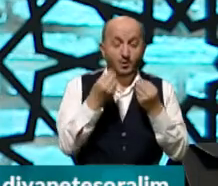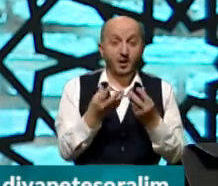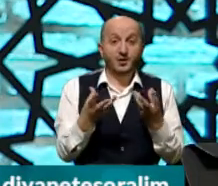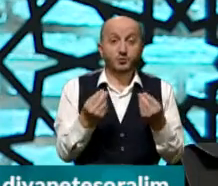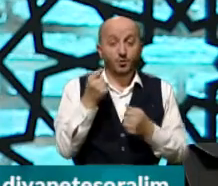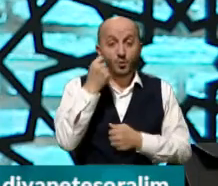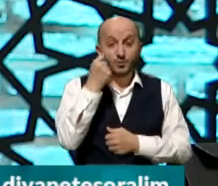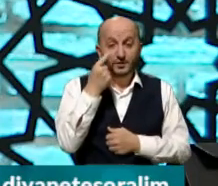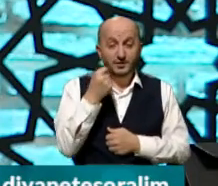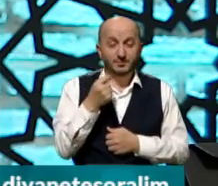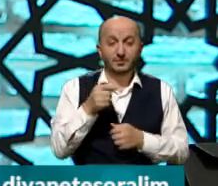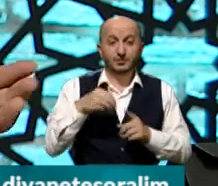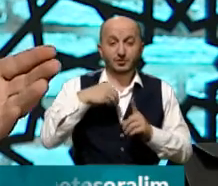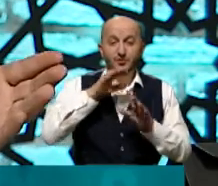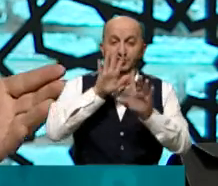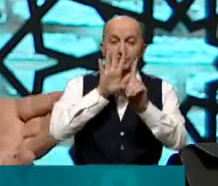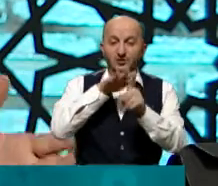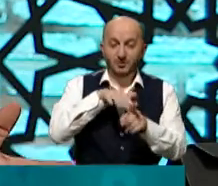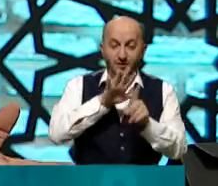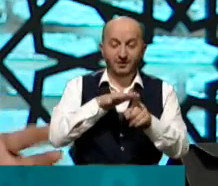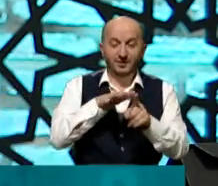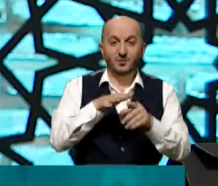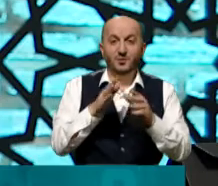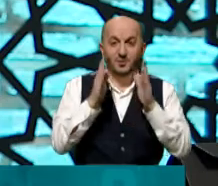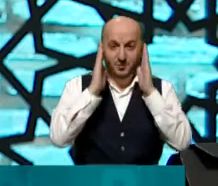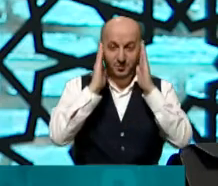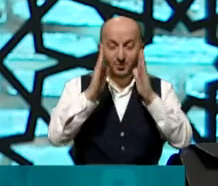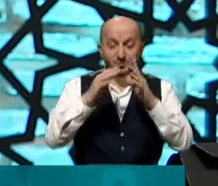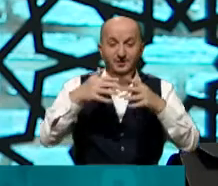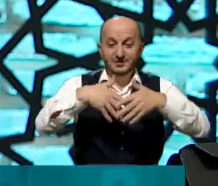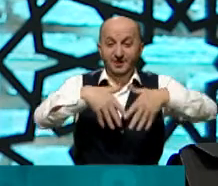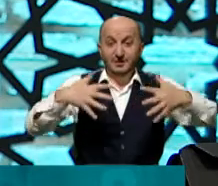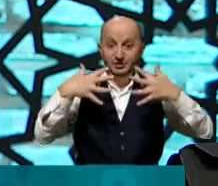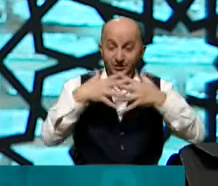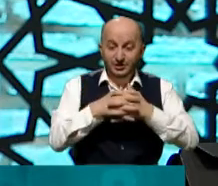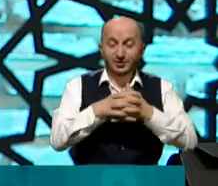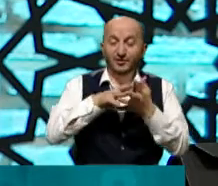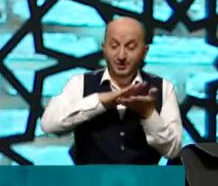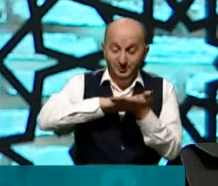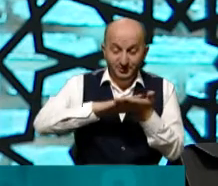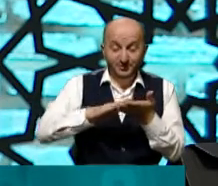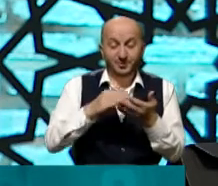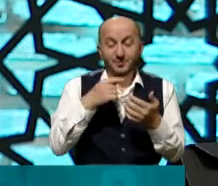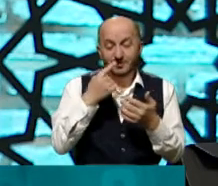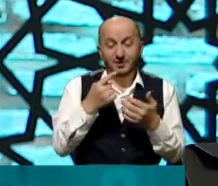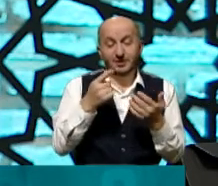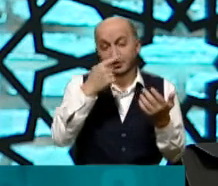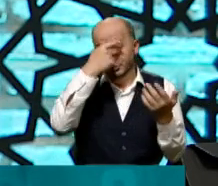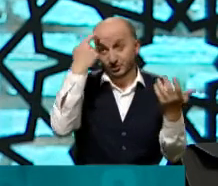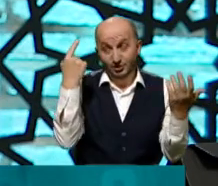bir tanesi cemaate doğru dönüp saflarımızı Allah. Sık ve düzgün tutalım demek. Umarım bu hastalığı bir an evvel atlatırız i̇nşallah. Da inşallah